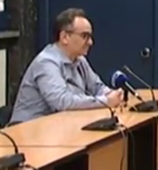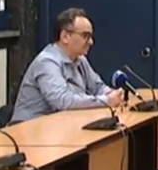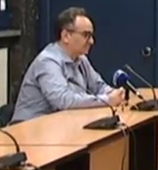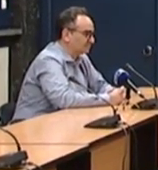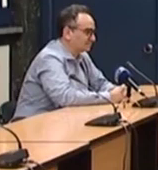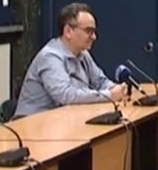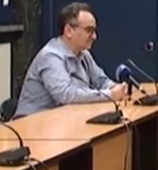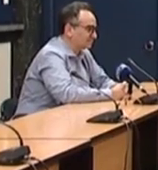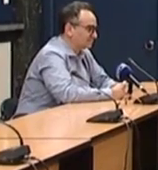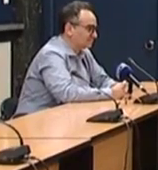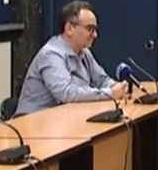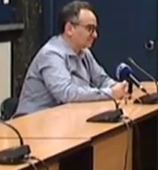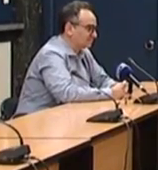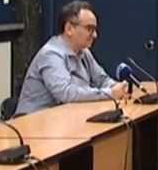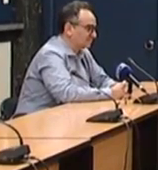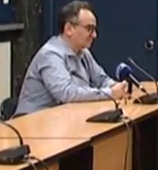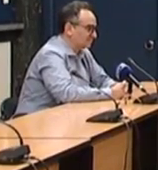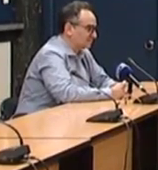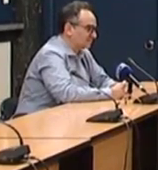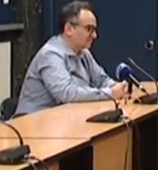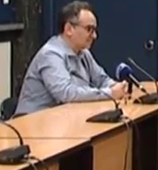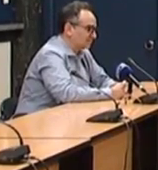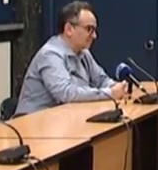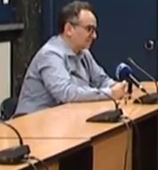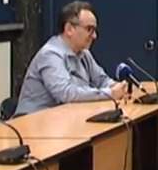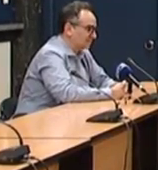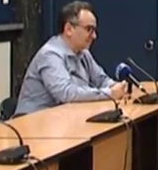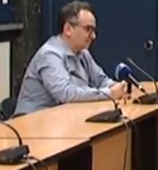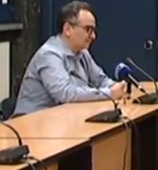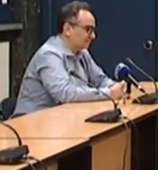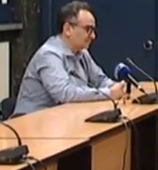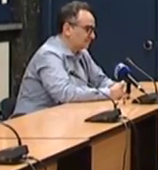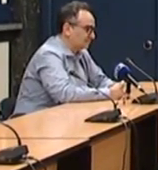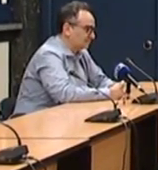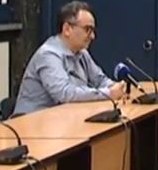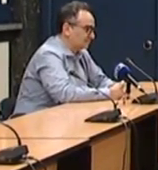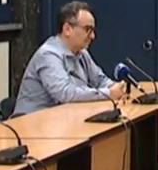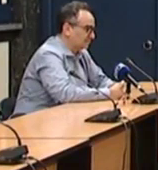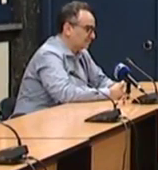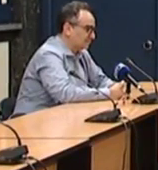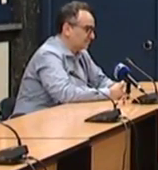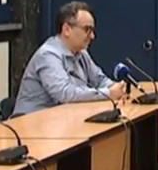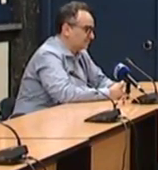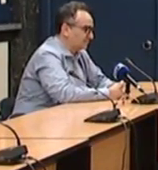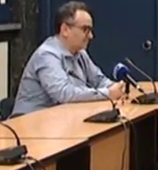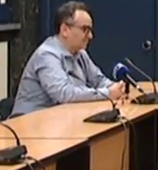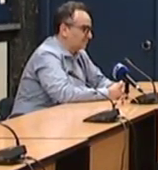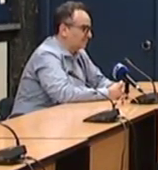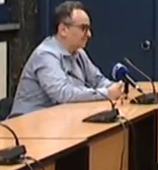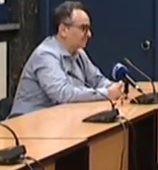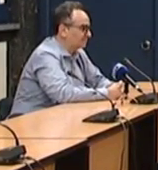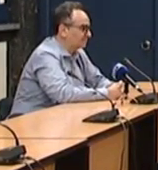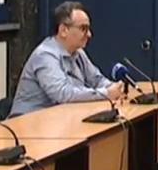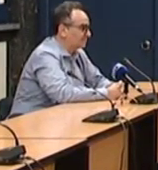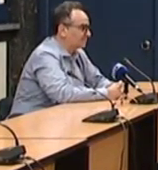παθολόγο λοιμοξιολόγο, διευθυντή του Υγειονομικού της Πολεμικής Αεροπορίας και μέλος της Επιτροπής Εμπειρογνωμόνων του Υπουργείου Υγείας,